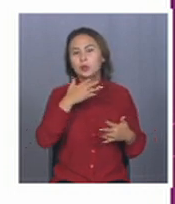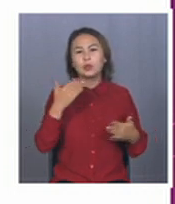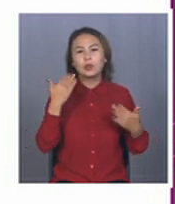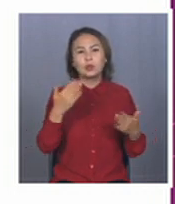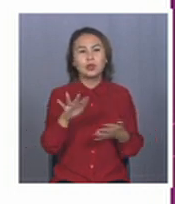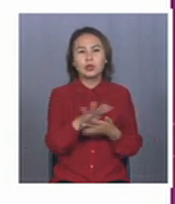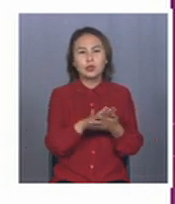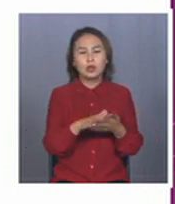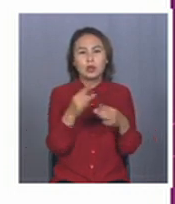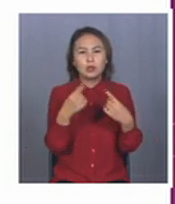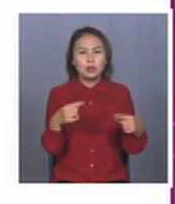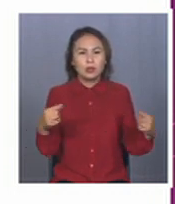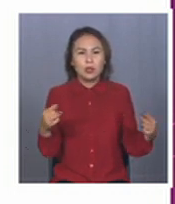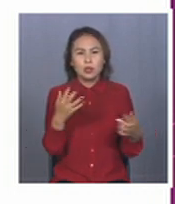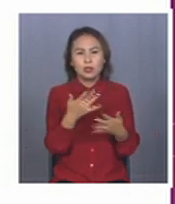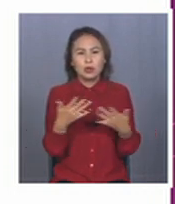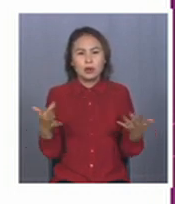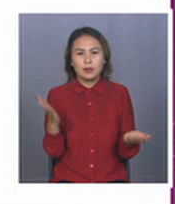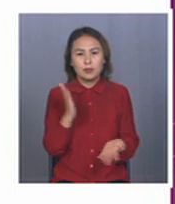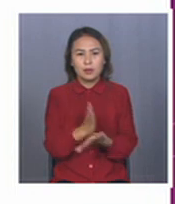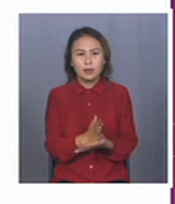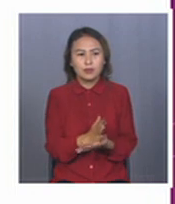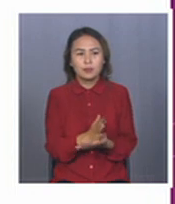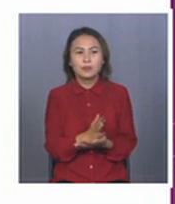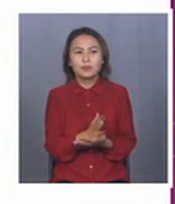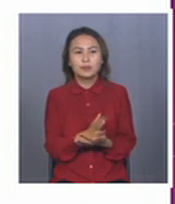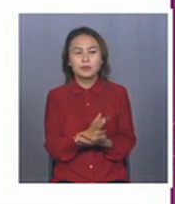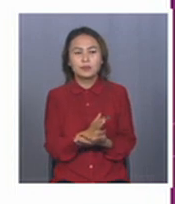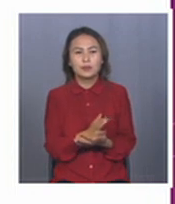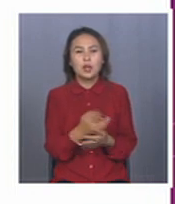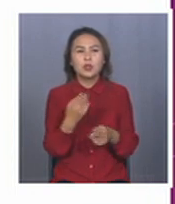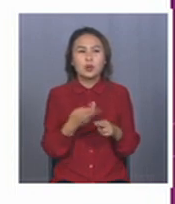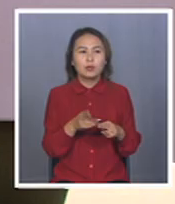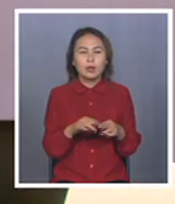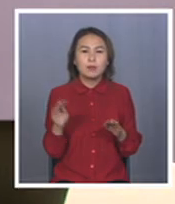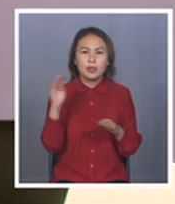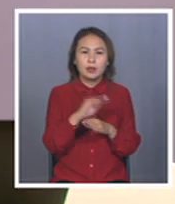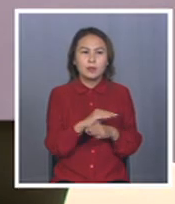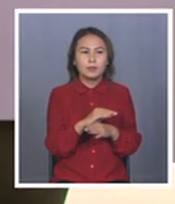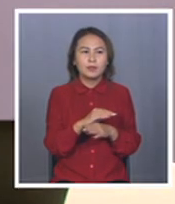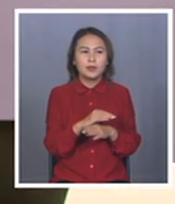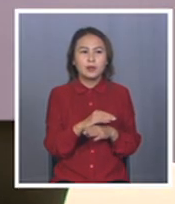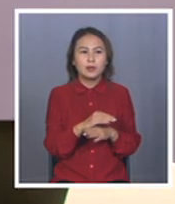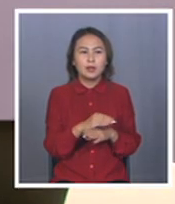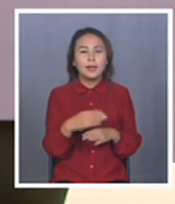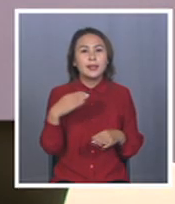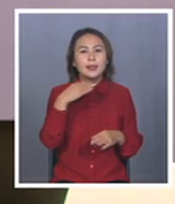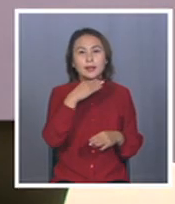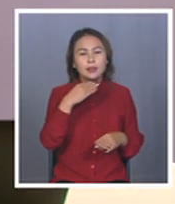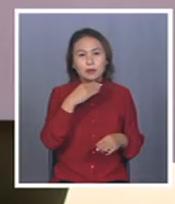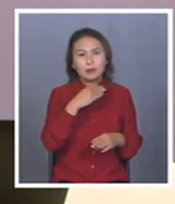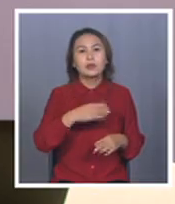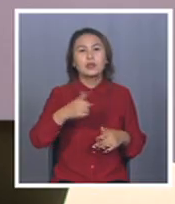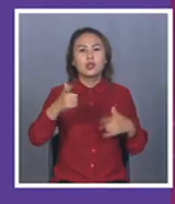жүзімнің түрлі сорттары алынады. Сонымен бірге балалар, етті, сүтті, мал шаруашылығы